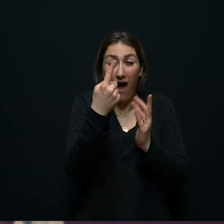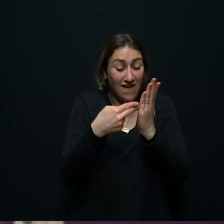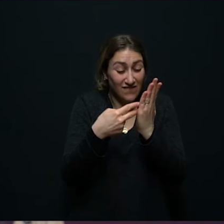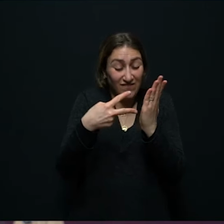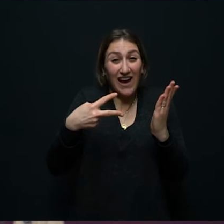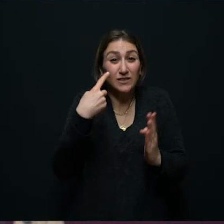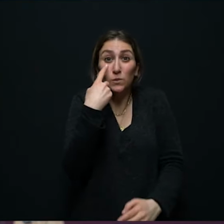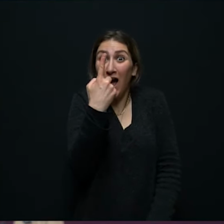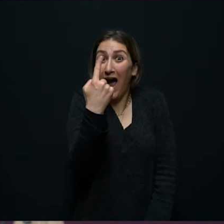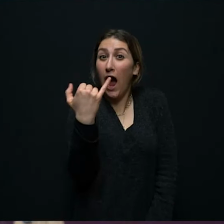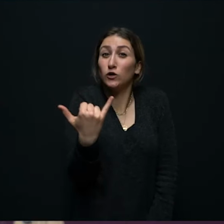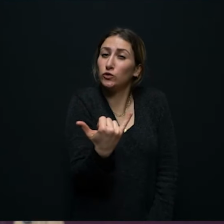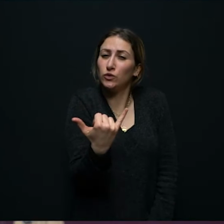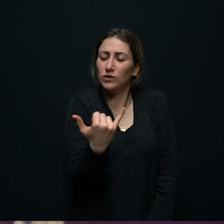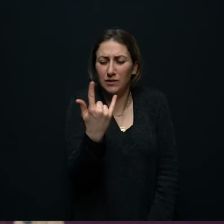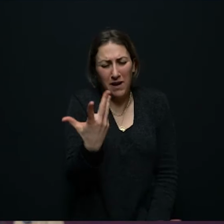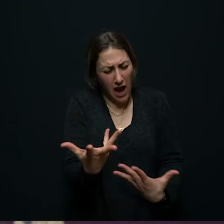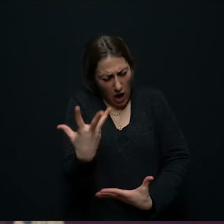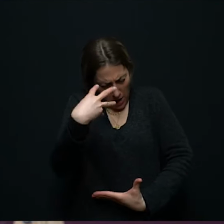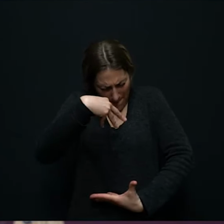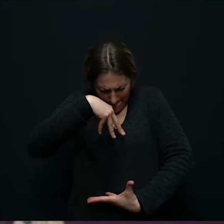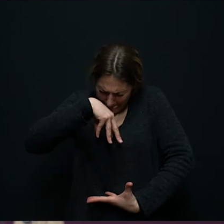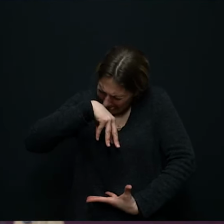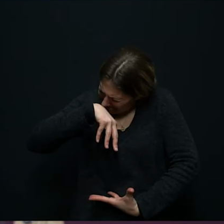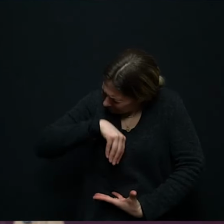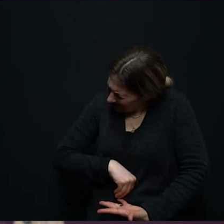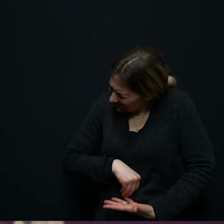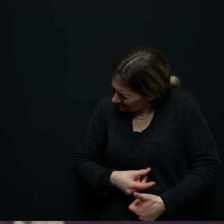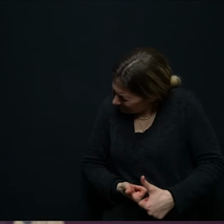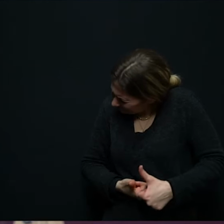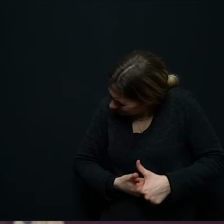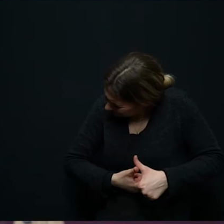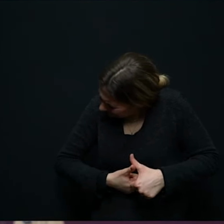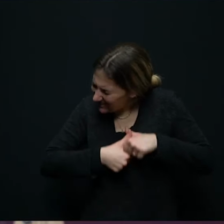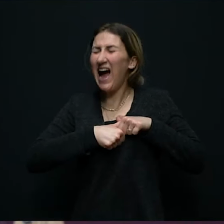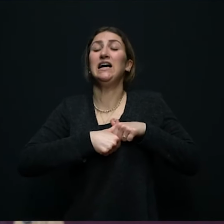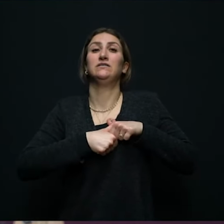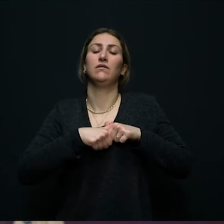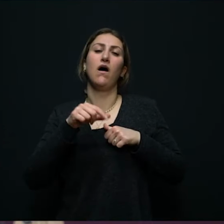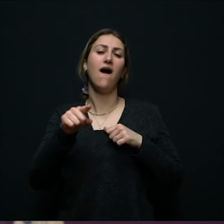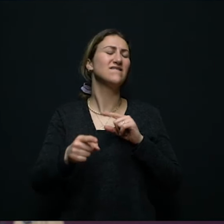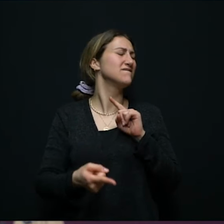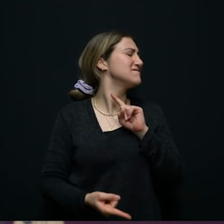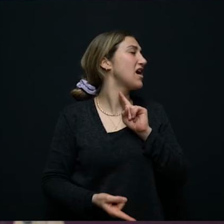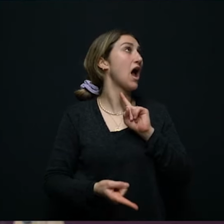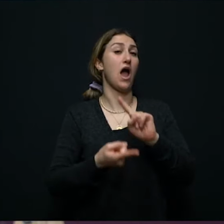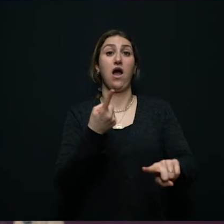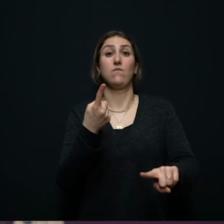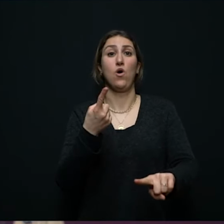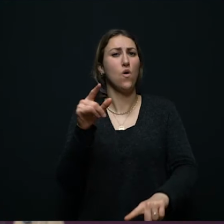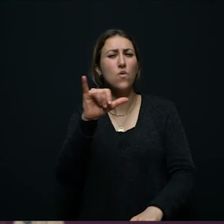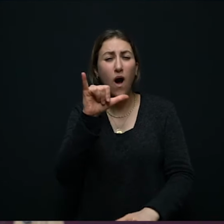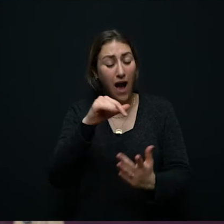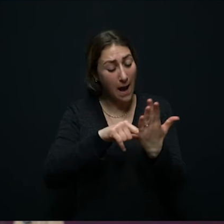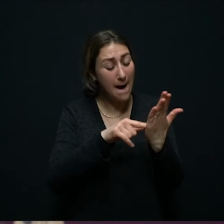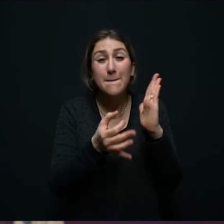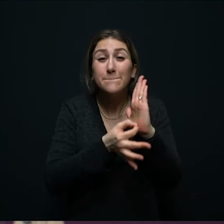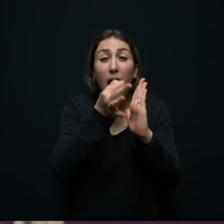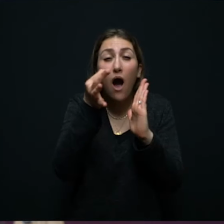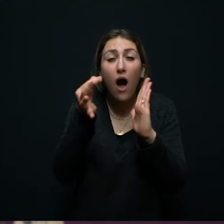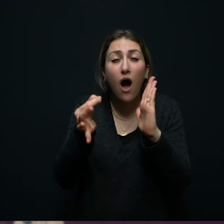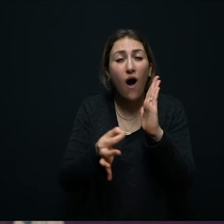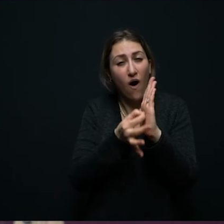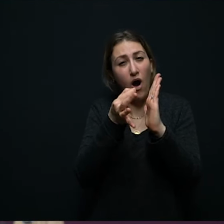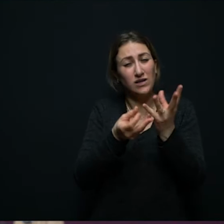la laisser entrer en nous cela laissait faire son oeuvre nous c'est la laisser nous transformer c'est la laisser nous reprendre parfois